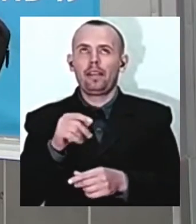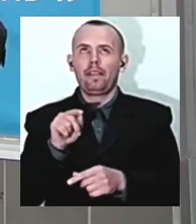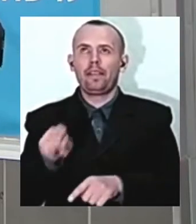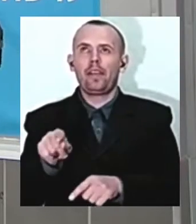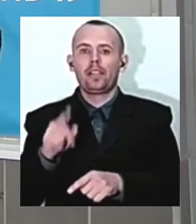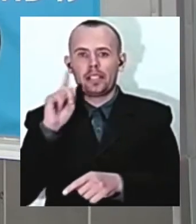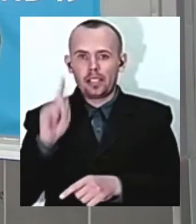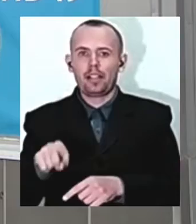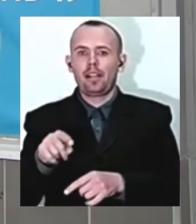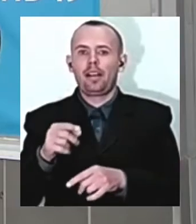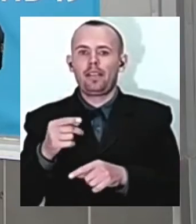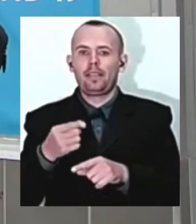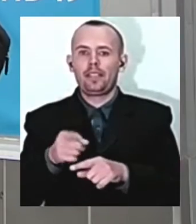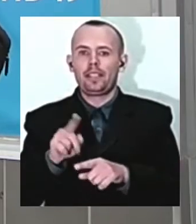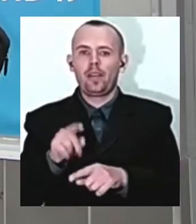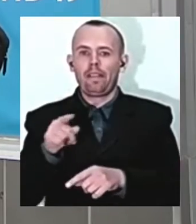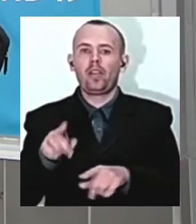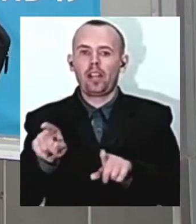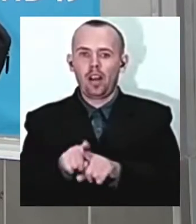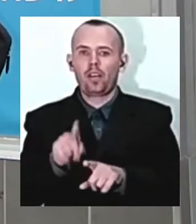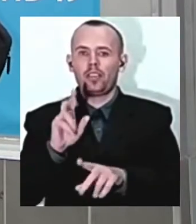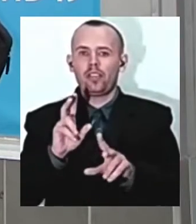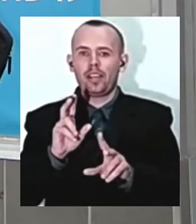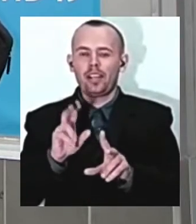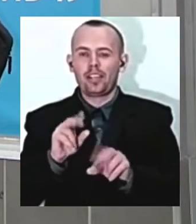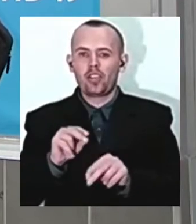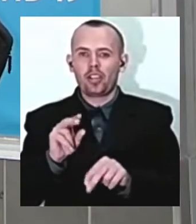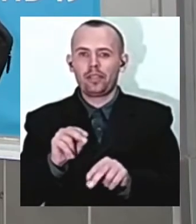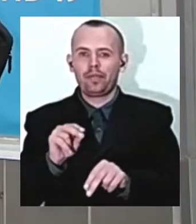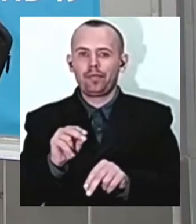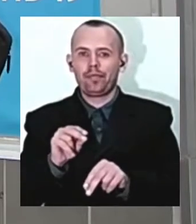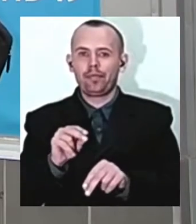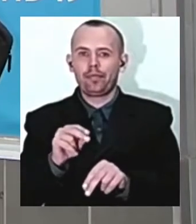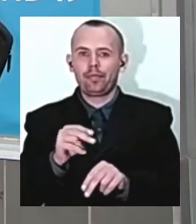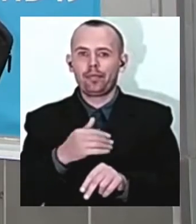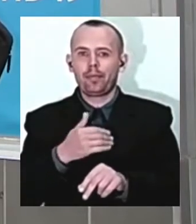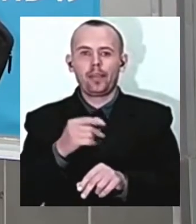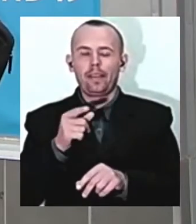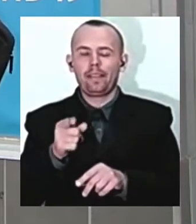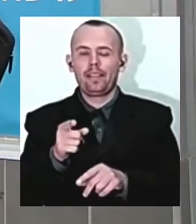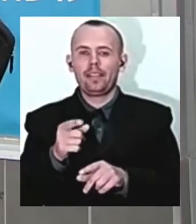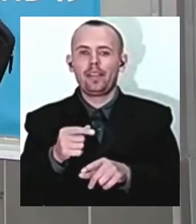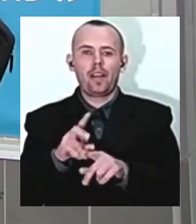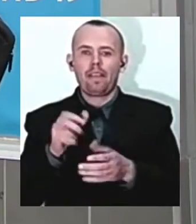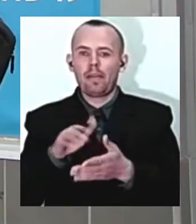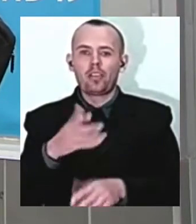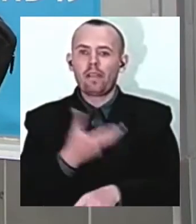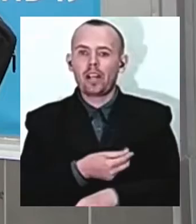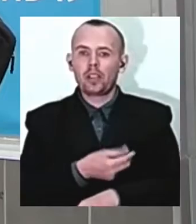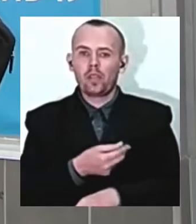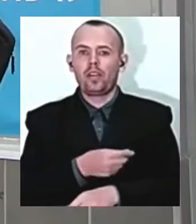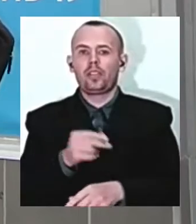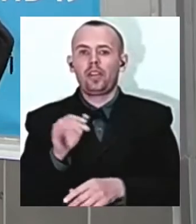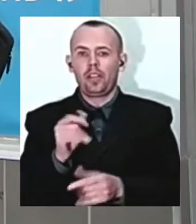він також бажає вакцинуватися. Він не відмовлявся вакцинуватися, і він погодився, як